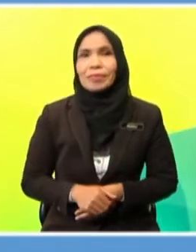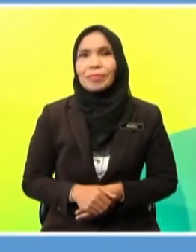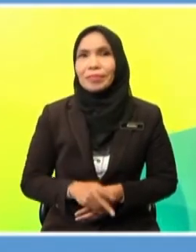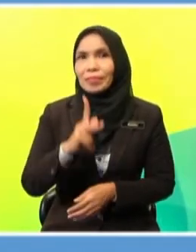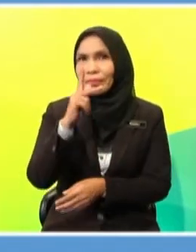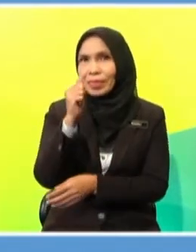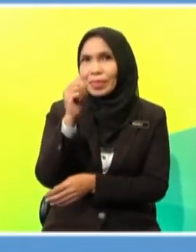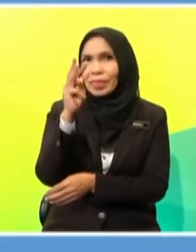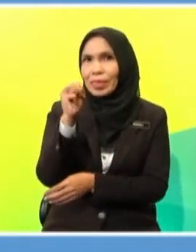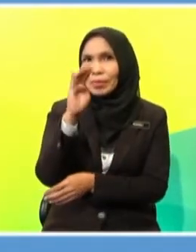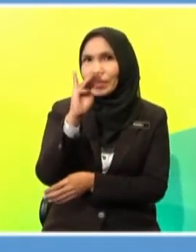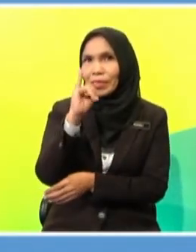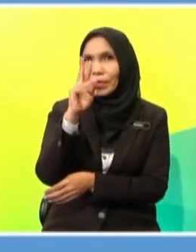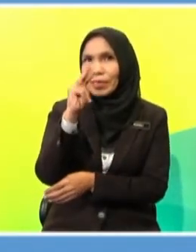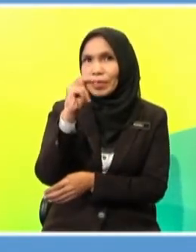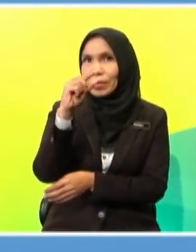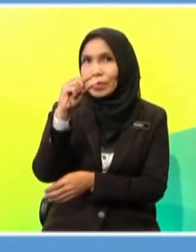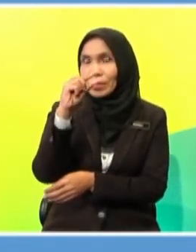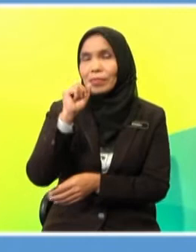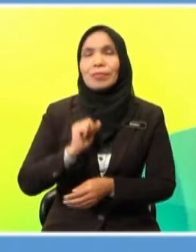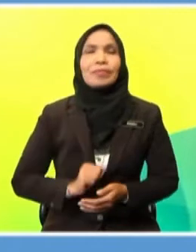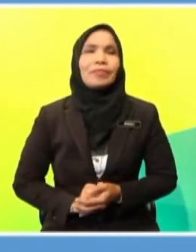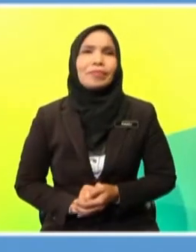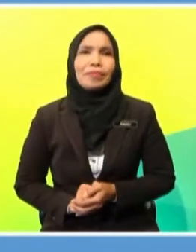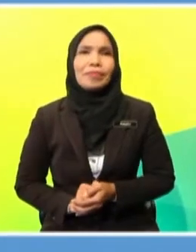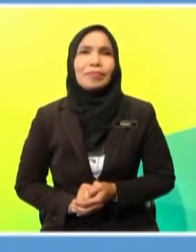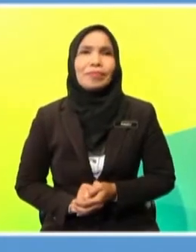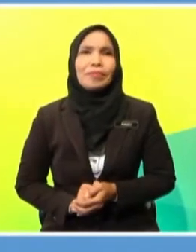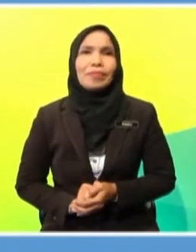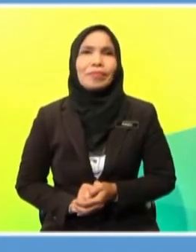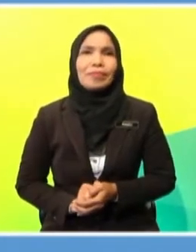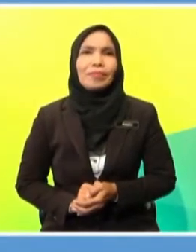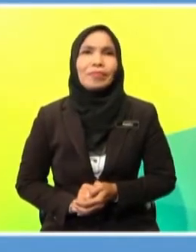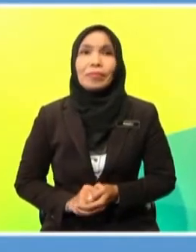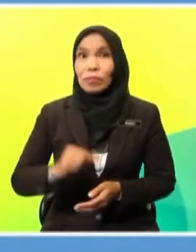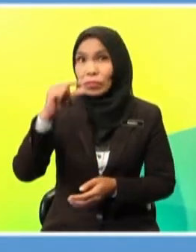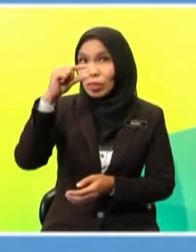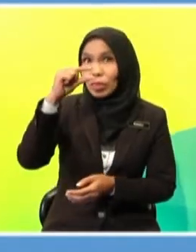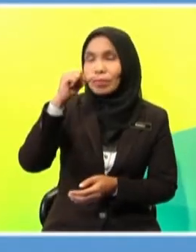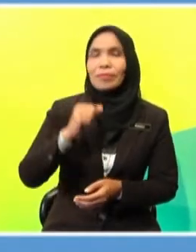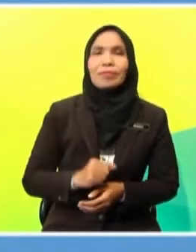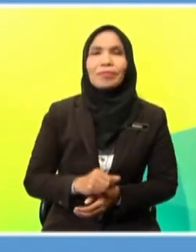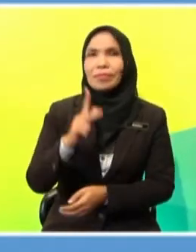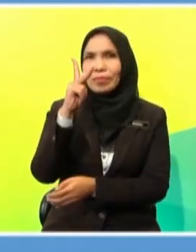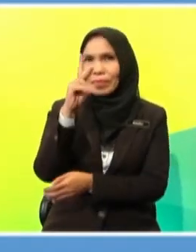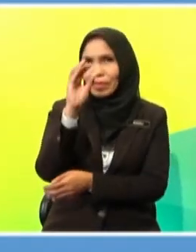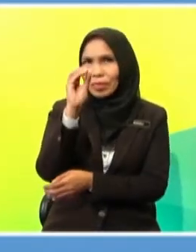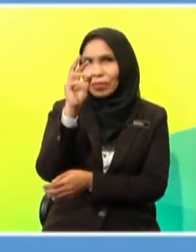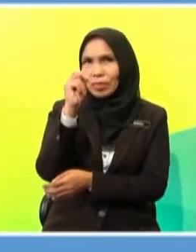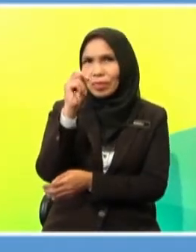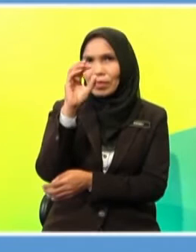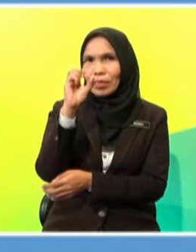tembang2 ayat terakhir tuaku huruf abjad huruf C huruf huruf huruf konsonan